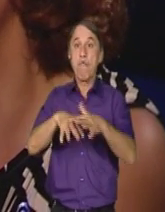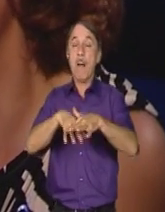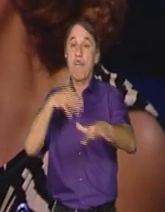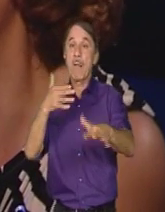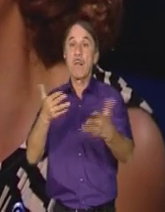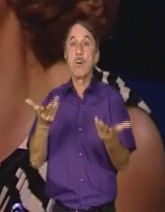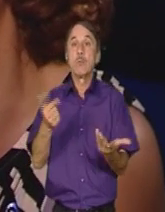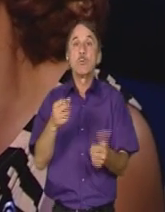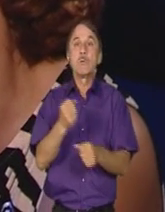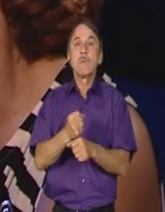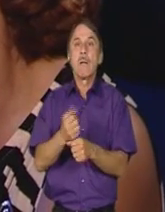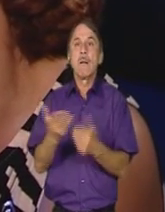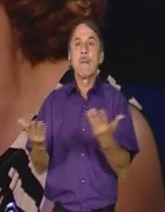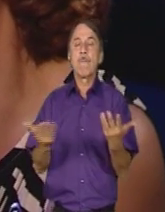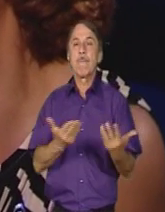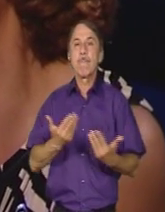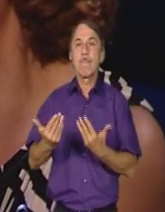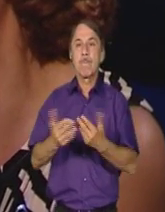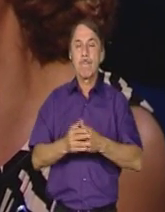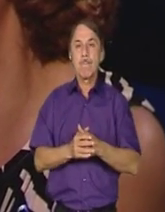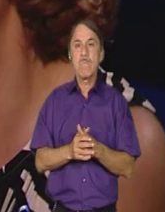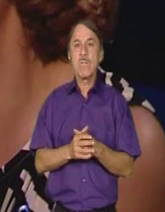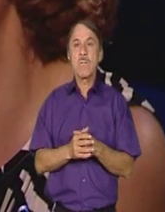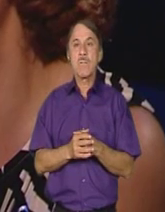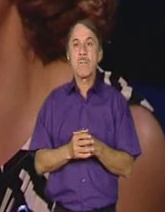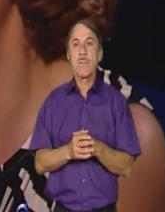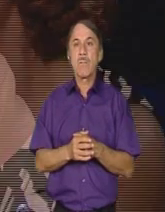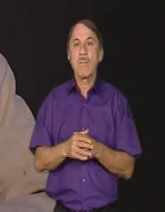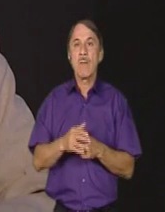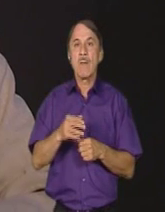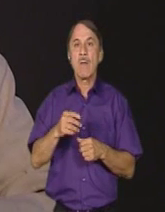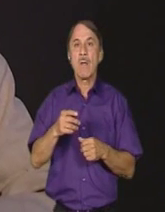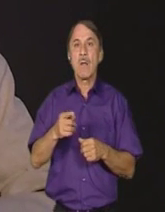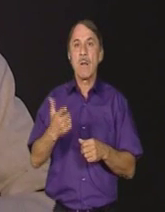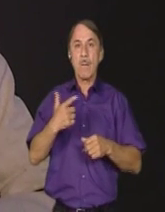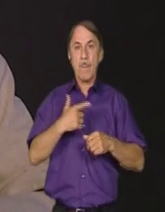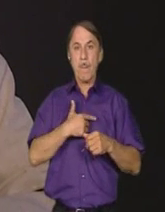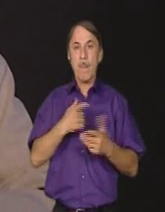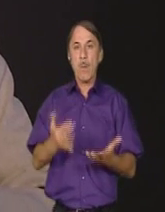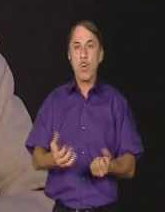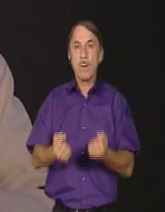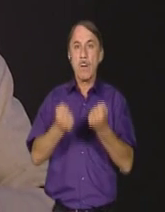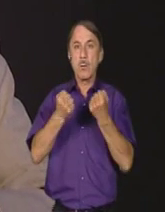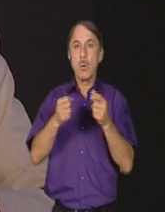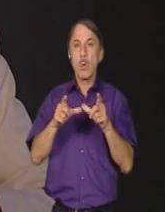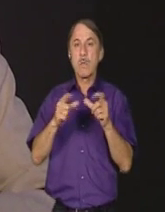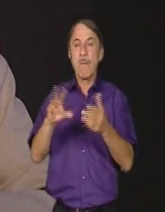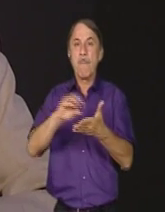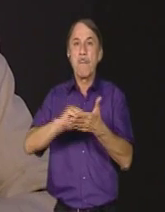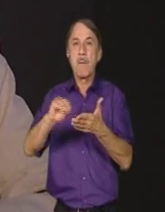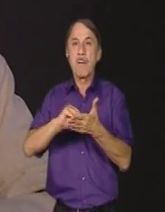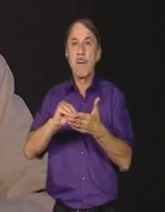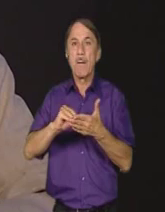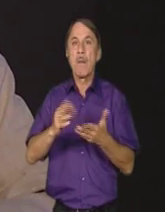bi trebalo i šta bi trebalo menjati u tom Ustavu? On je donet u neviđeno teškim, pod neviđeno teškim Ustavom